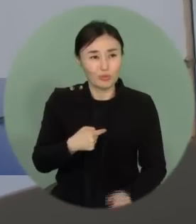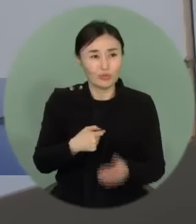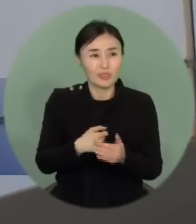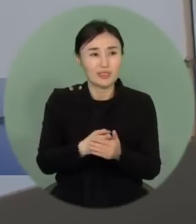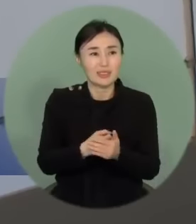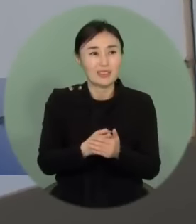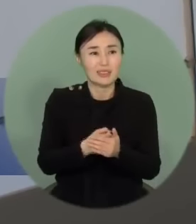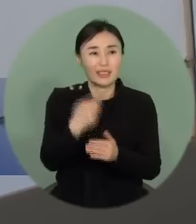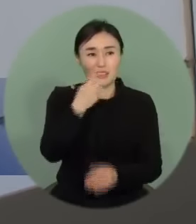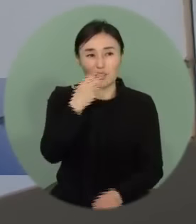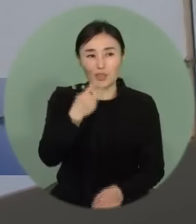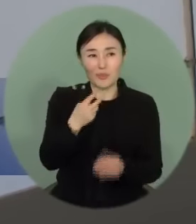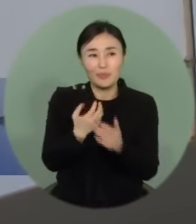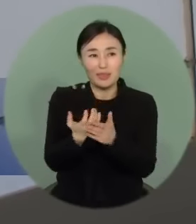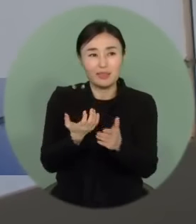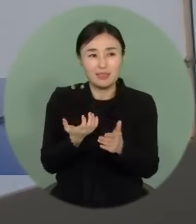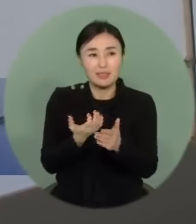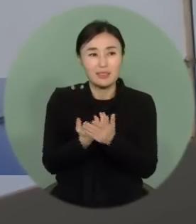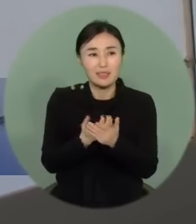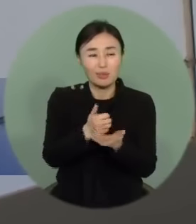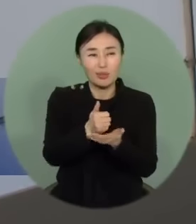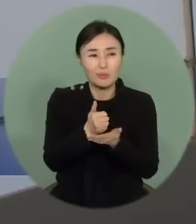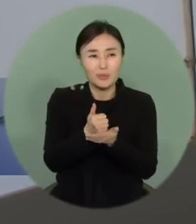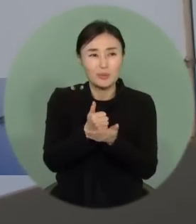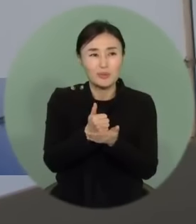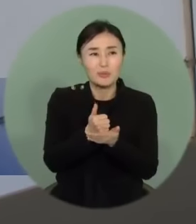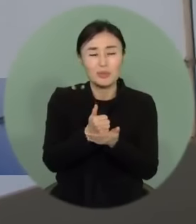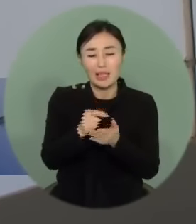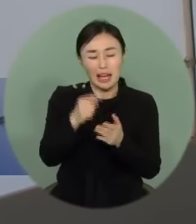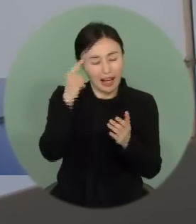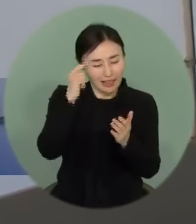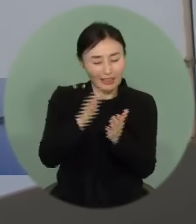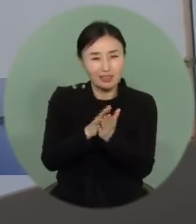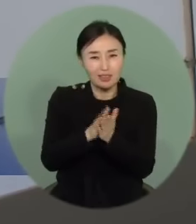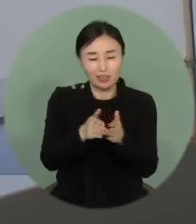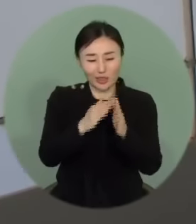점검을 사전에 고객 측에서 받으셔야 돼요.